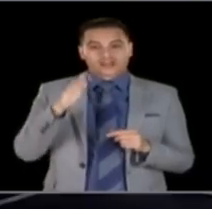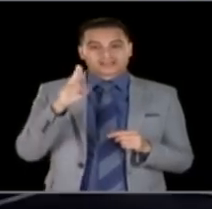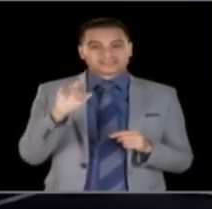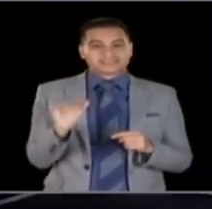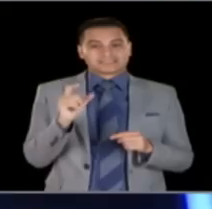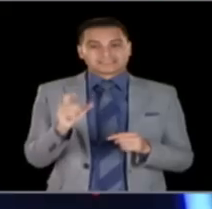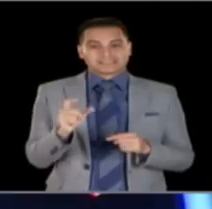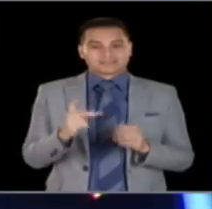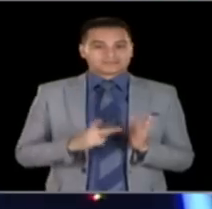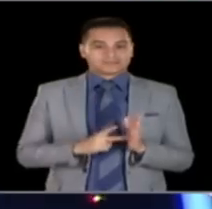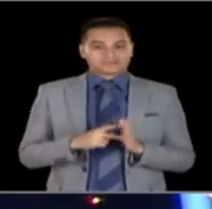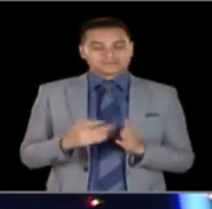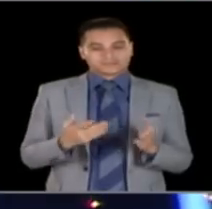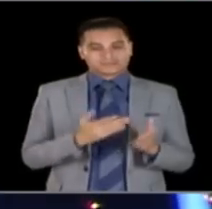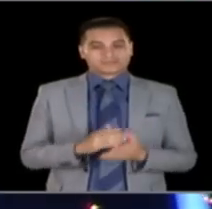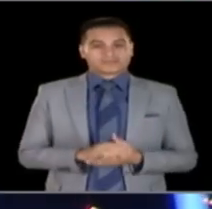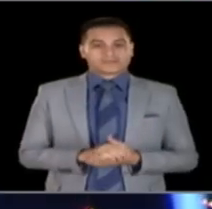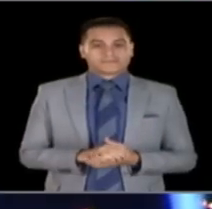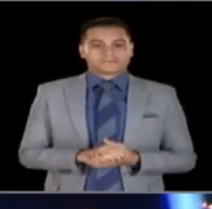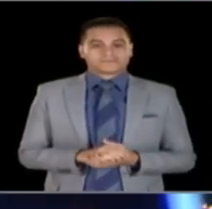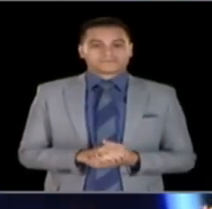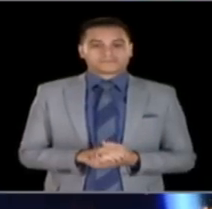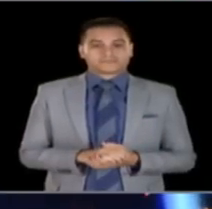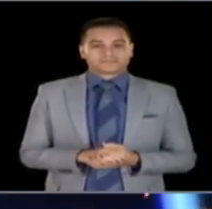جون، تفضل يا جاستن.